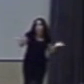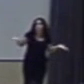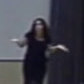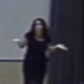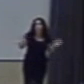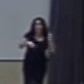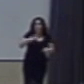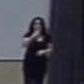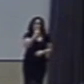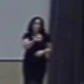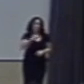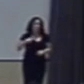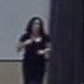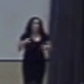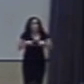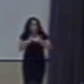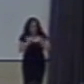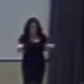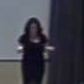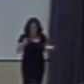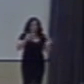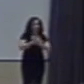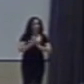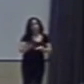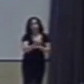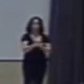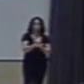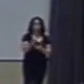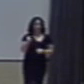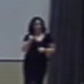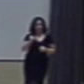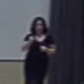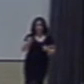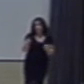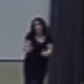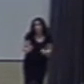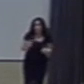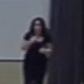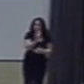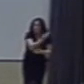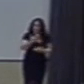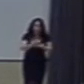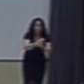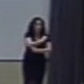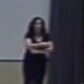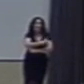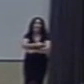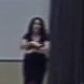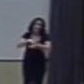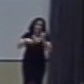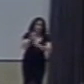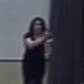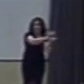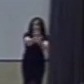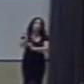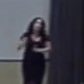Però no tots són herois, vull dir, no, i tampoc ho demanaré, eh? però no sempre hi ha